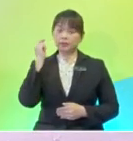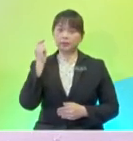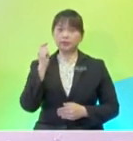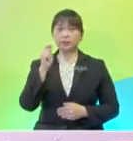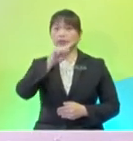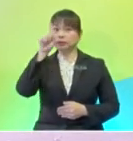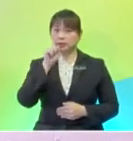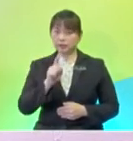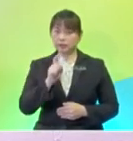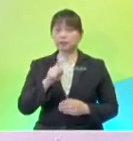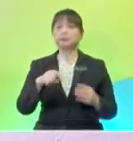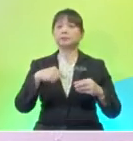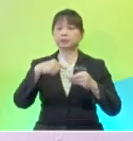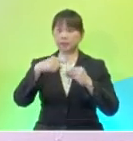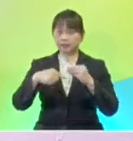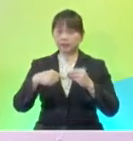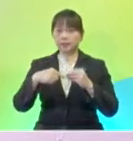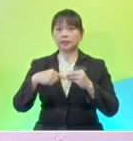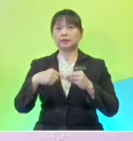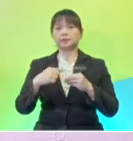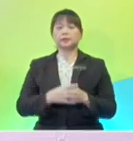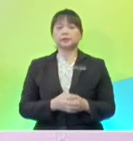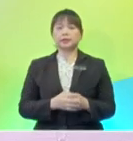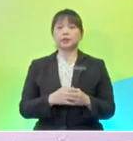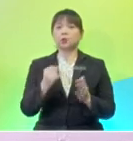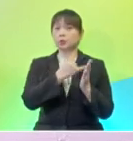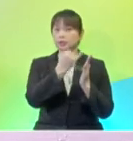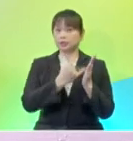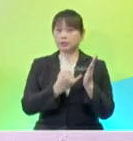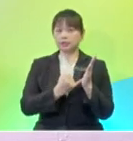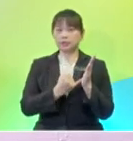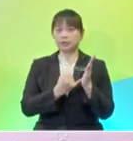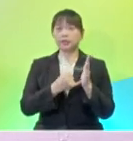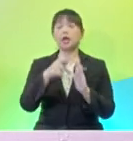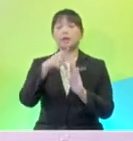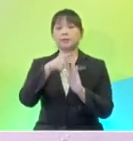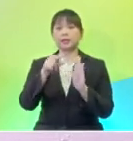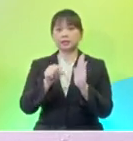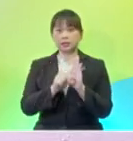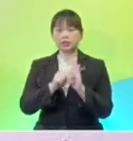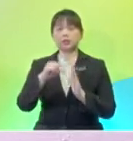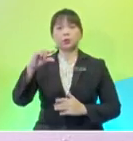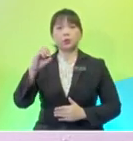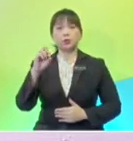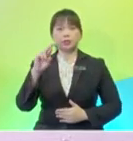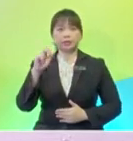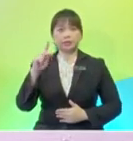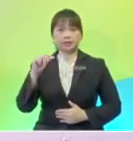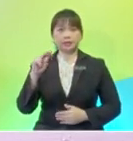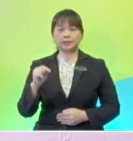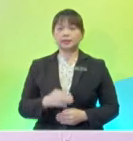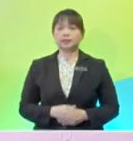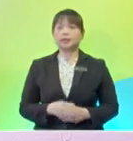penggerak So hari ini kita nak belajar tentang lukisan tengkorak kain Oke so kita tengok apa dia